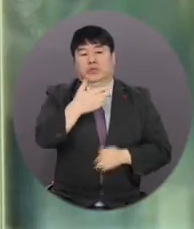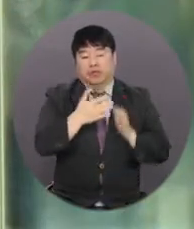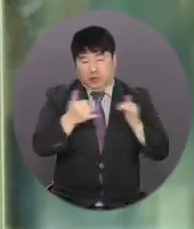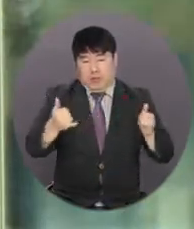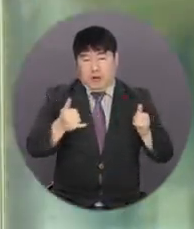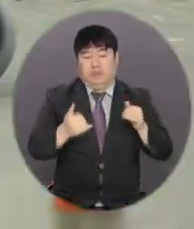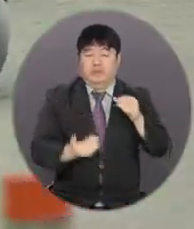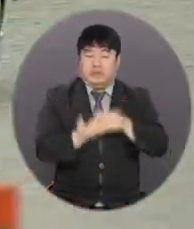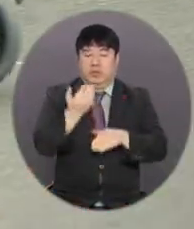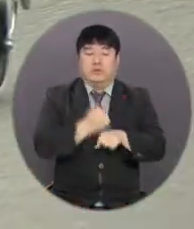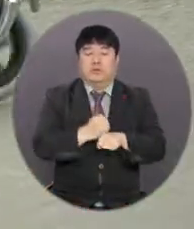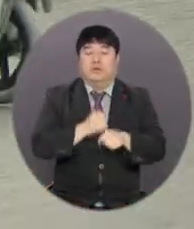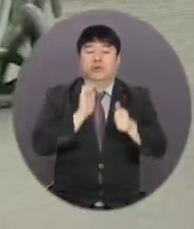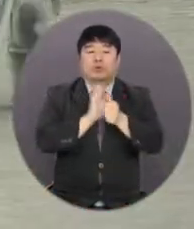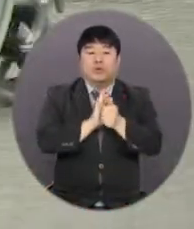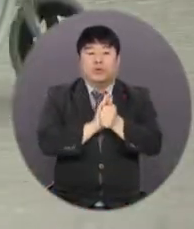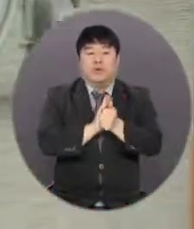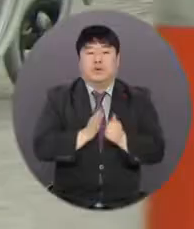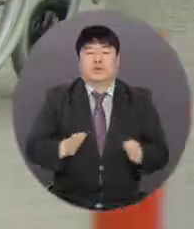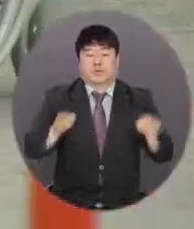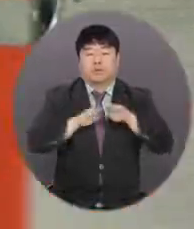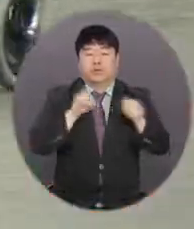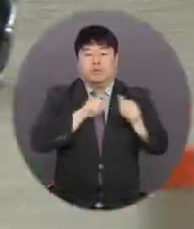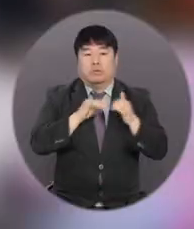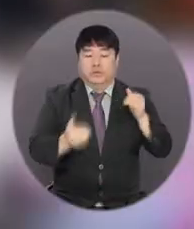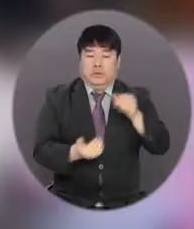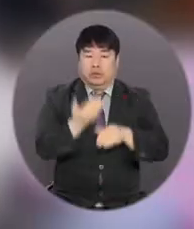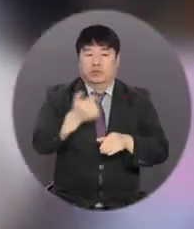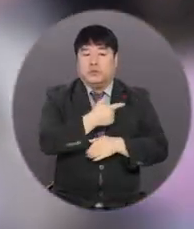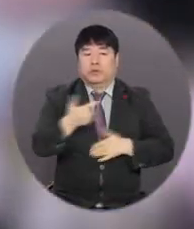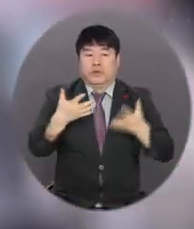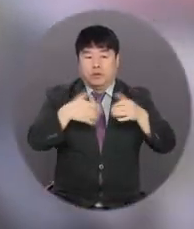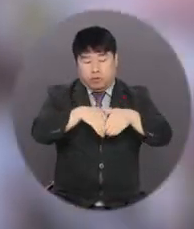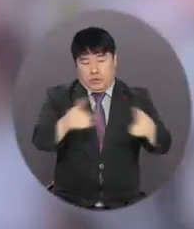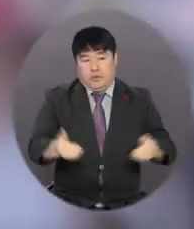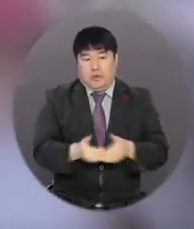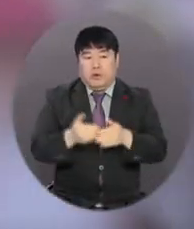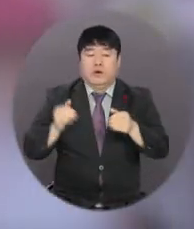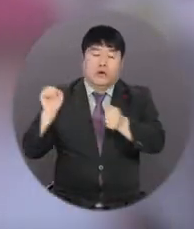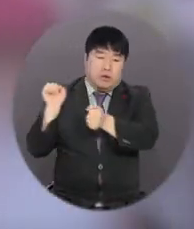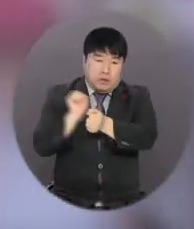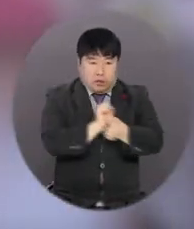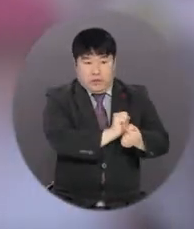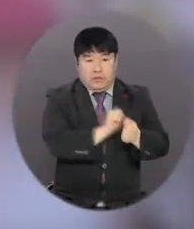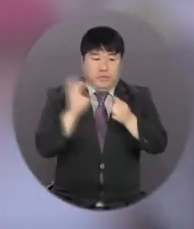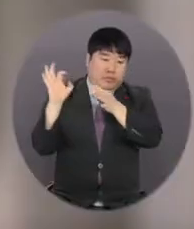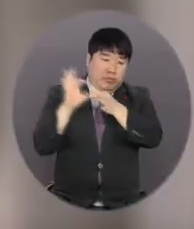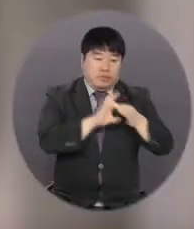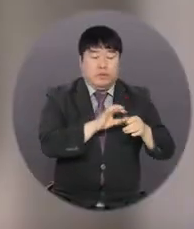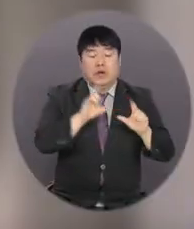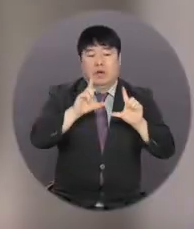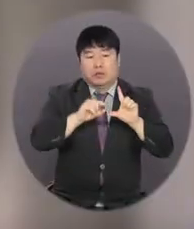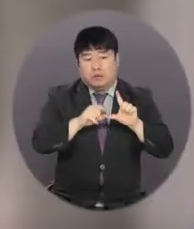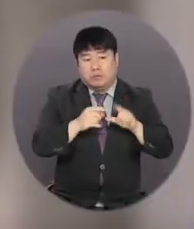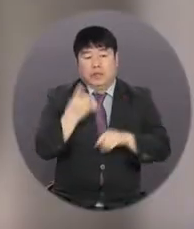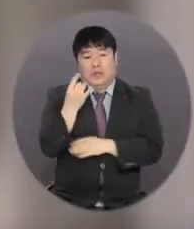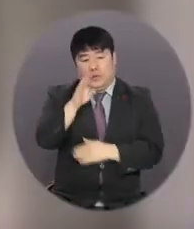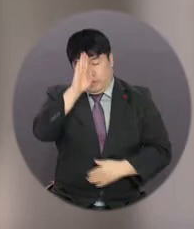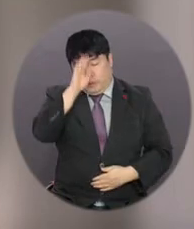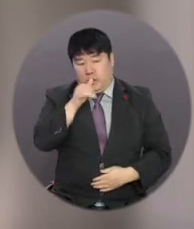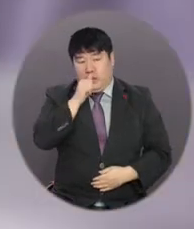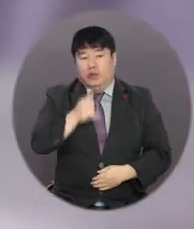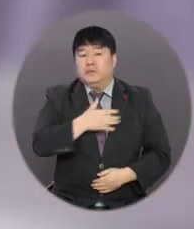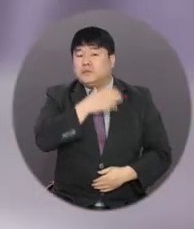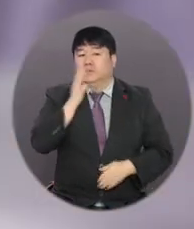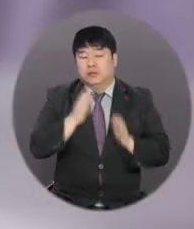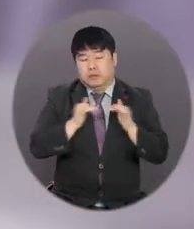셈인데 요양시설에선 확진자가 나오기만 하면 대규모 집단 감염으로 이어지고 있습니다. 대부분 기저질환이 있는